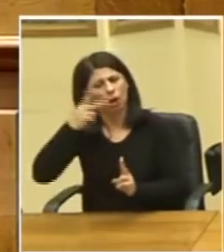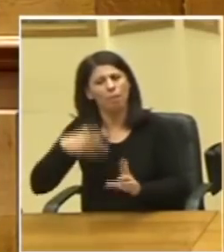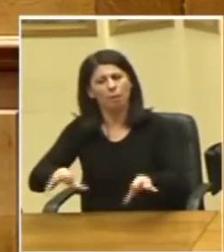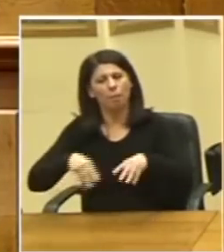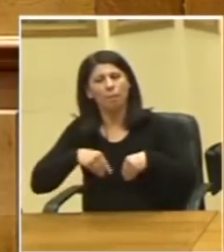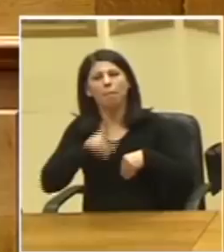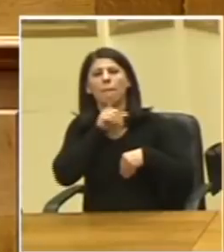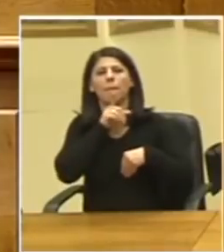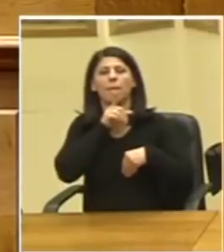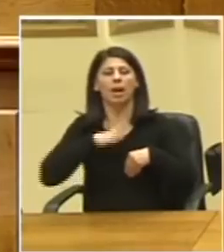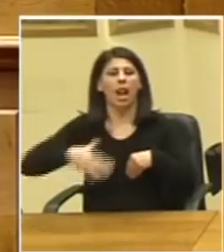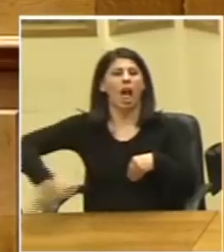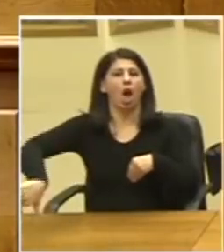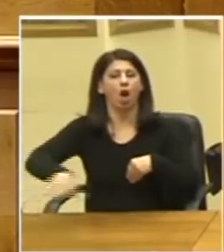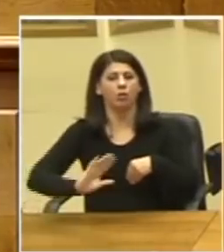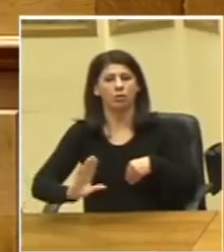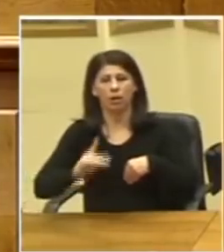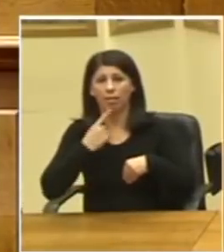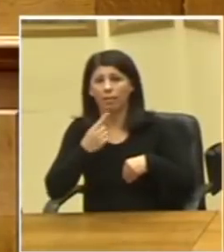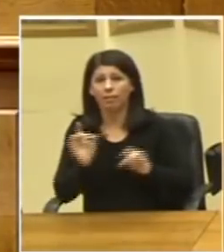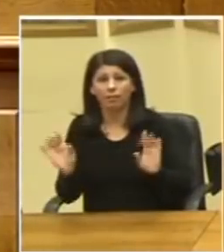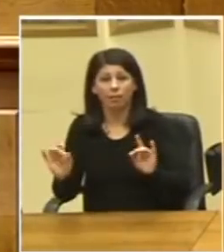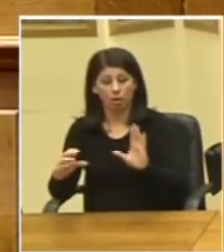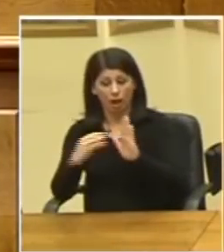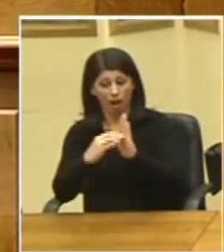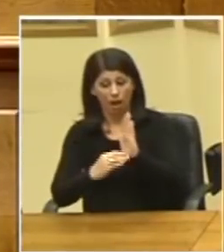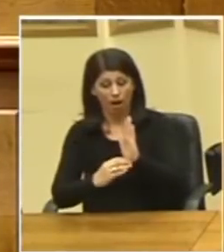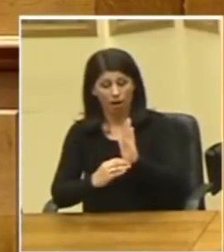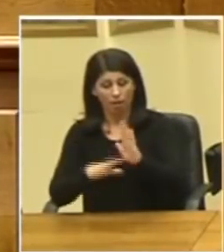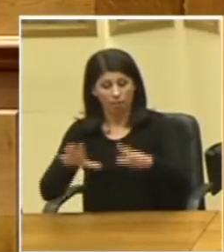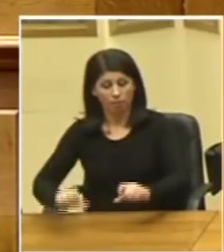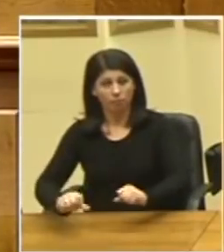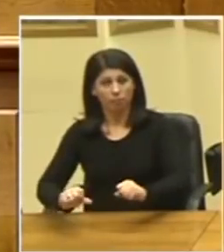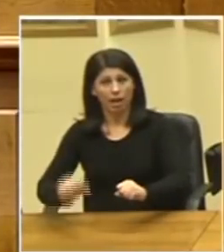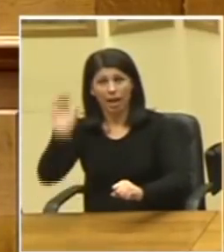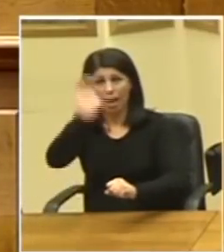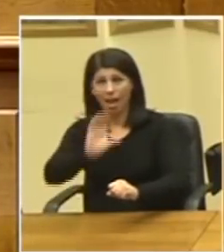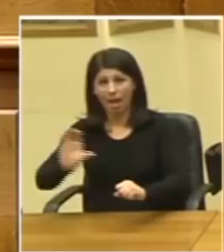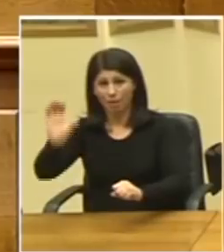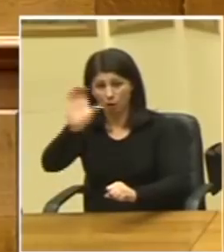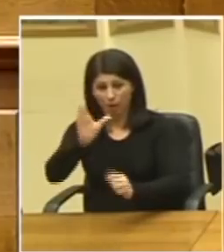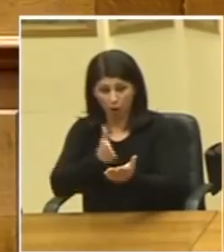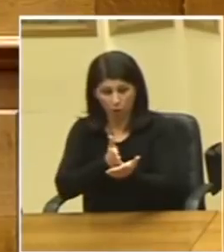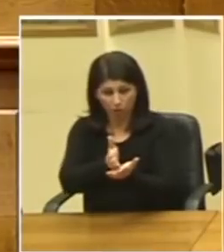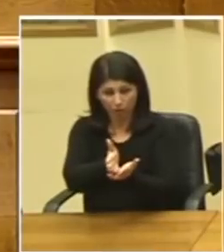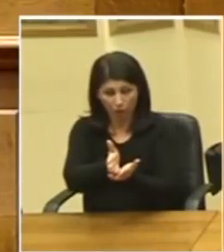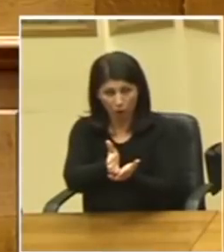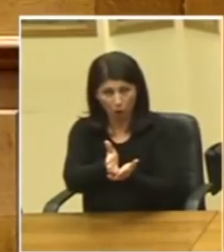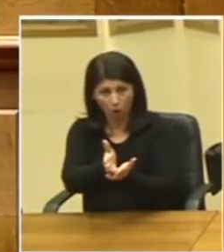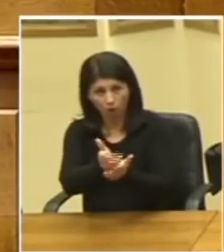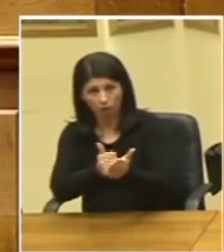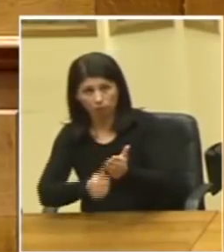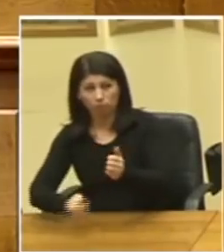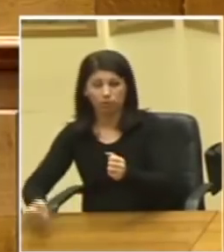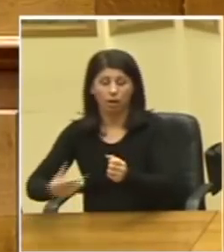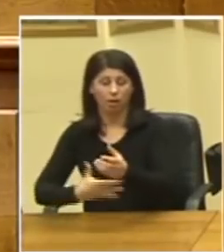λένε κουβέντα για τα άρθρα που κατοχυρώνουν την υπεροχή του ευρωπαϊκού έναντι του εθνικού δικαίου. Τα